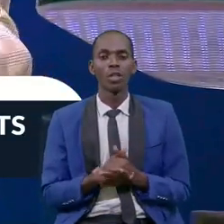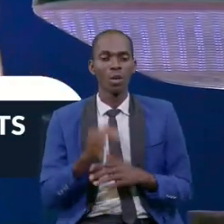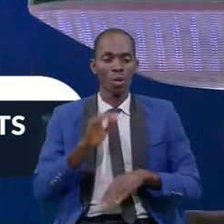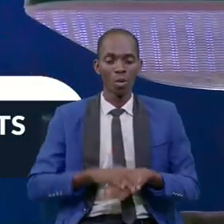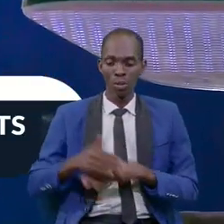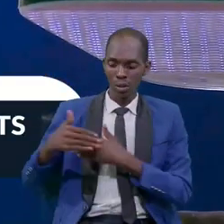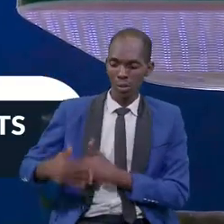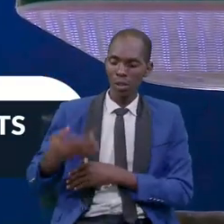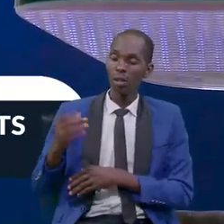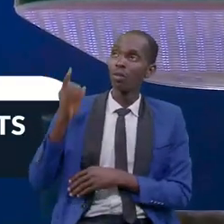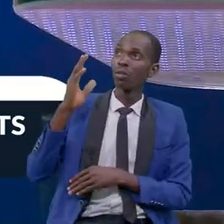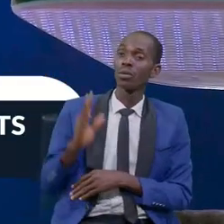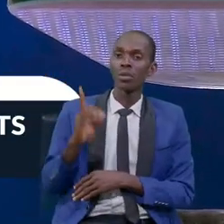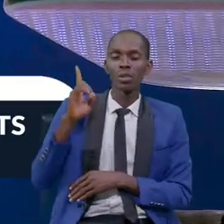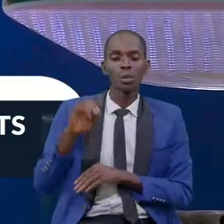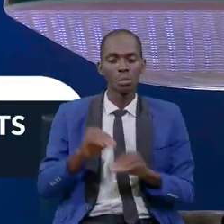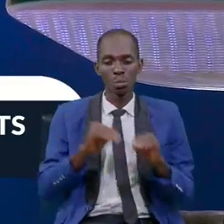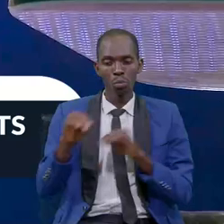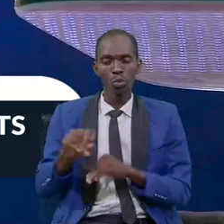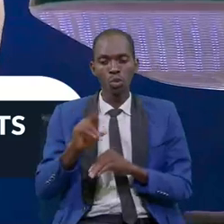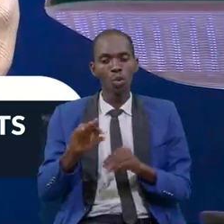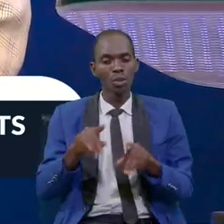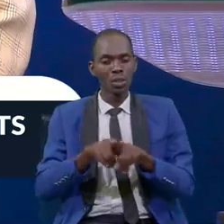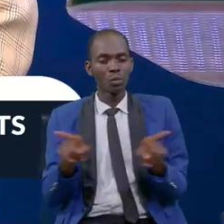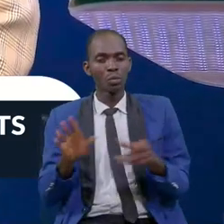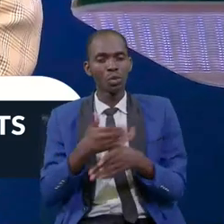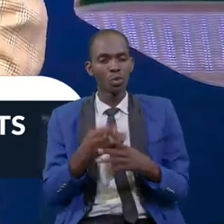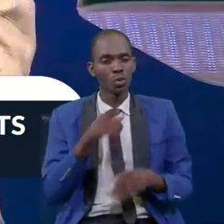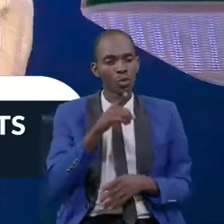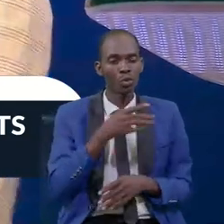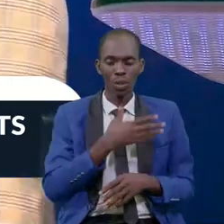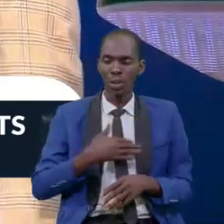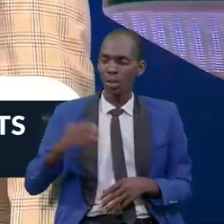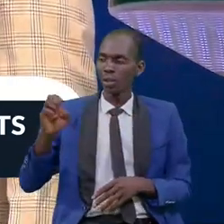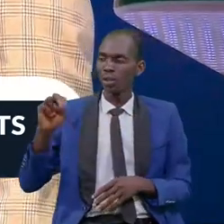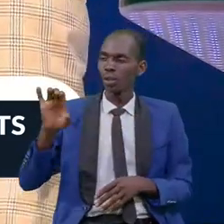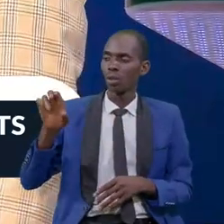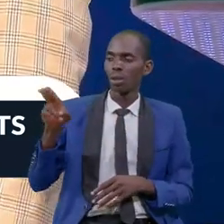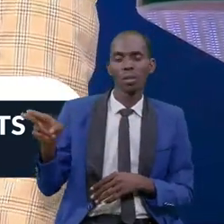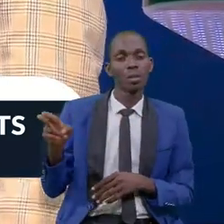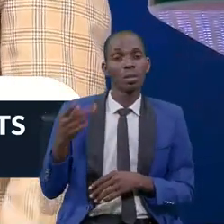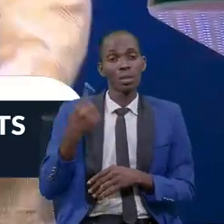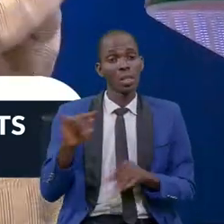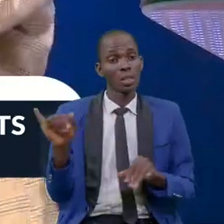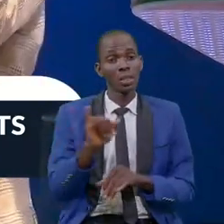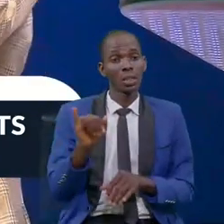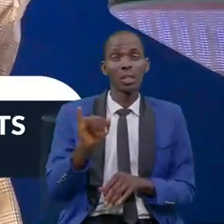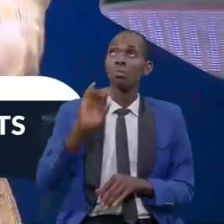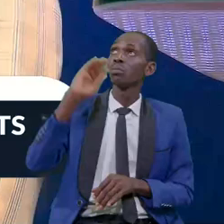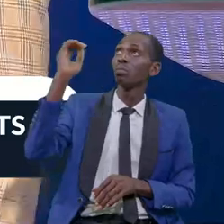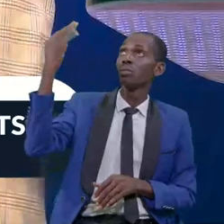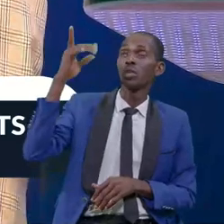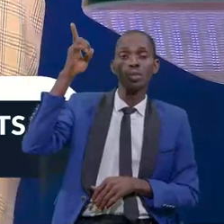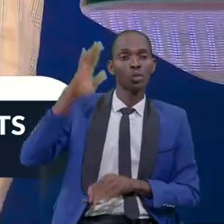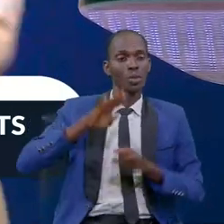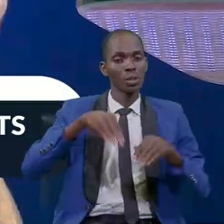eux. Devant Dieu, il ne met aucune différence entre vous et Enoch. Oui, la grâce qu'il a donnée à